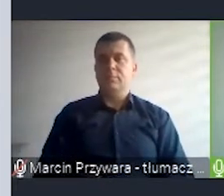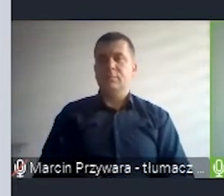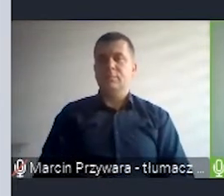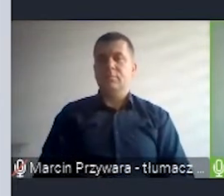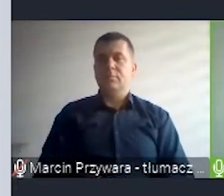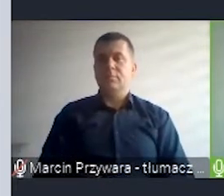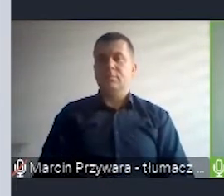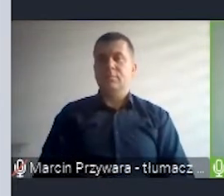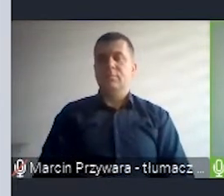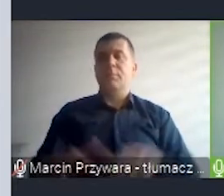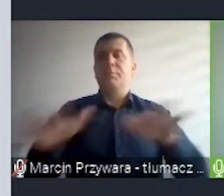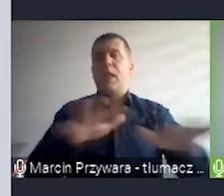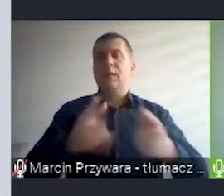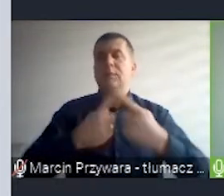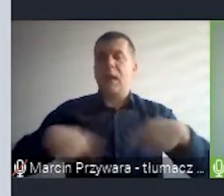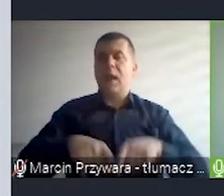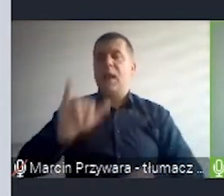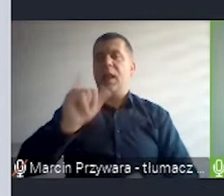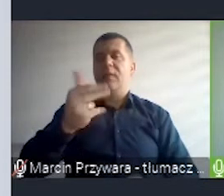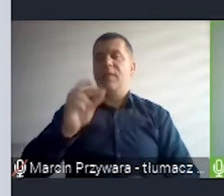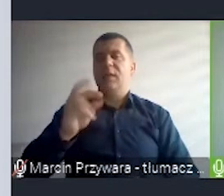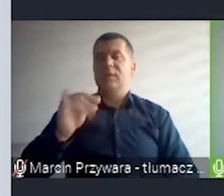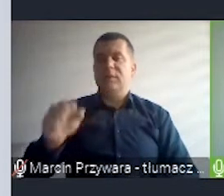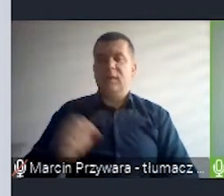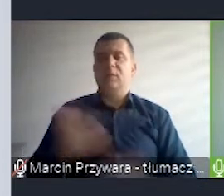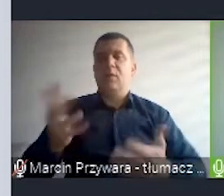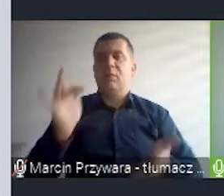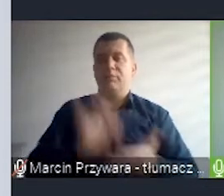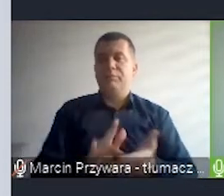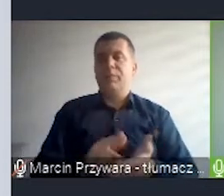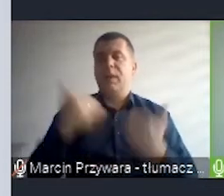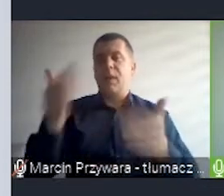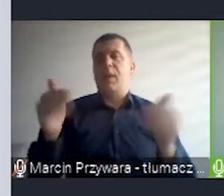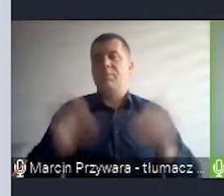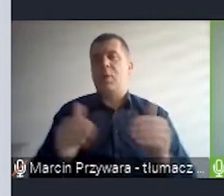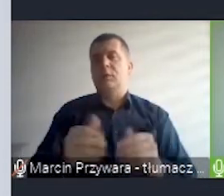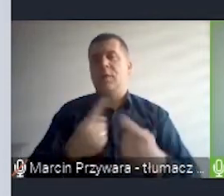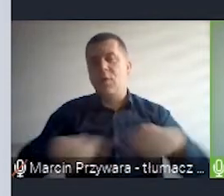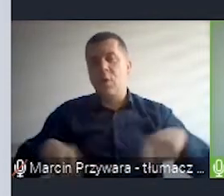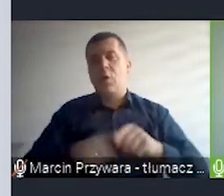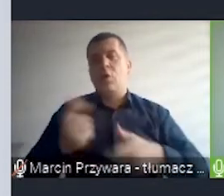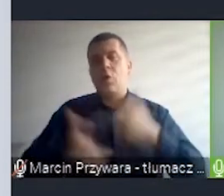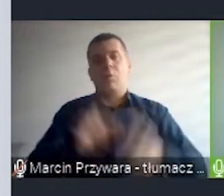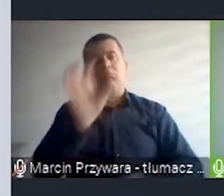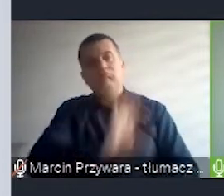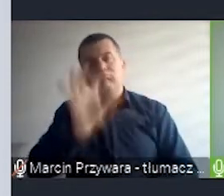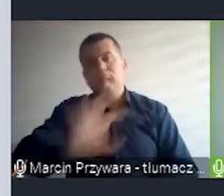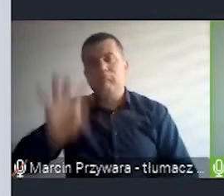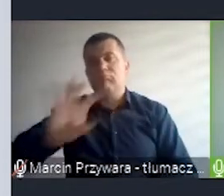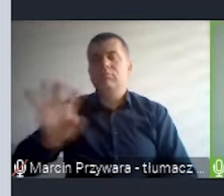czyli chociażby miejsca realizacji inwestycji, dać możliwość wykonania, przeprowadzenia oględzin,